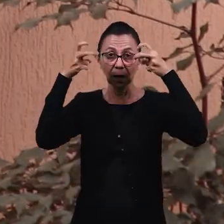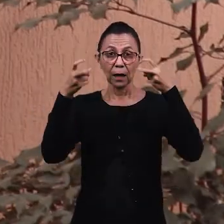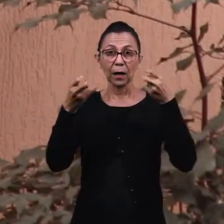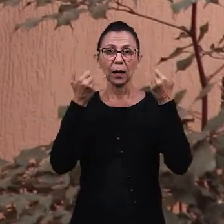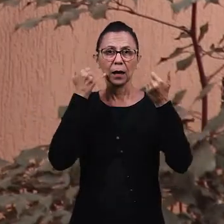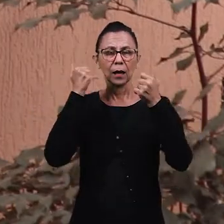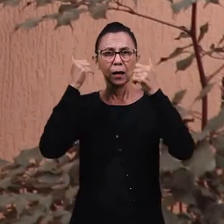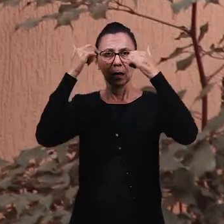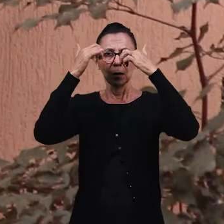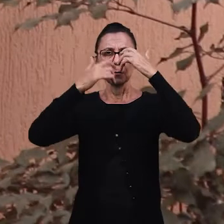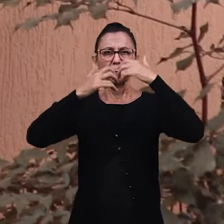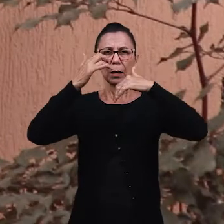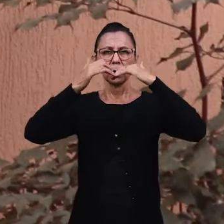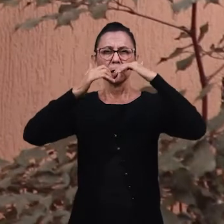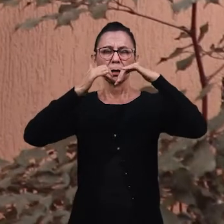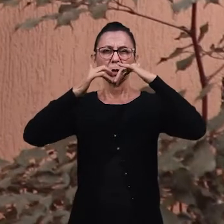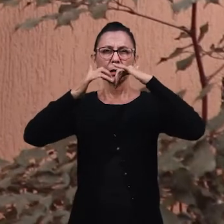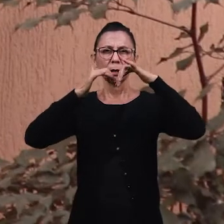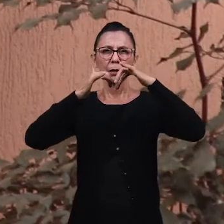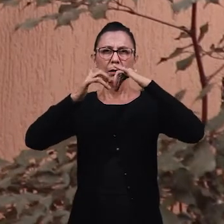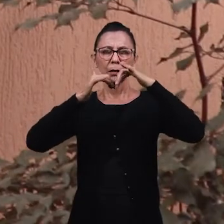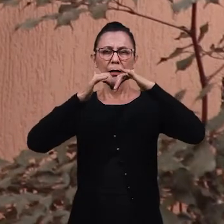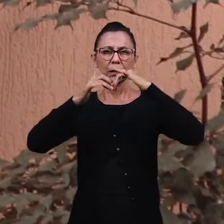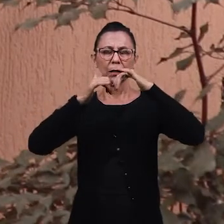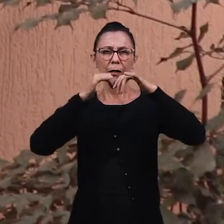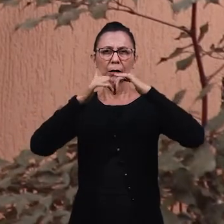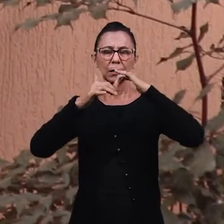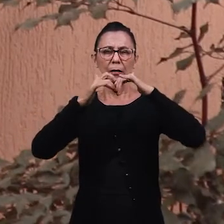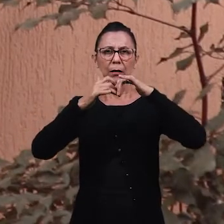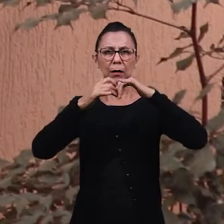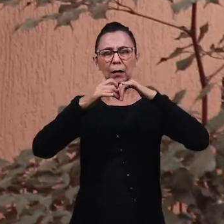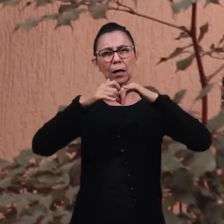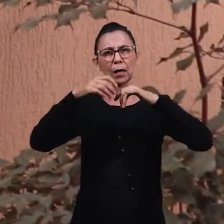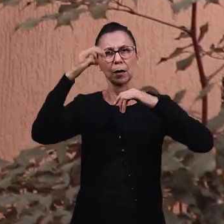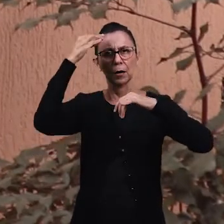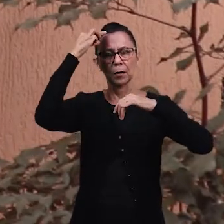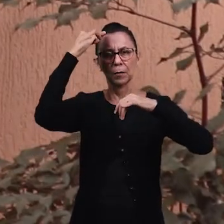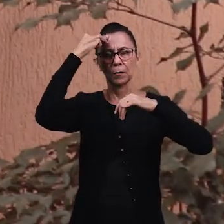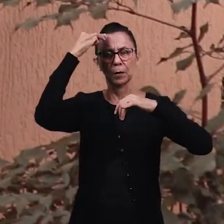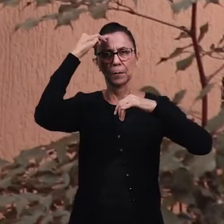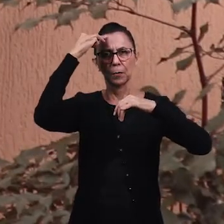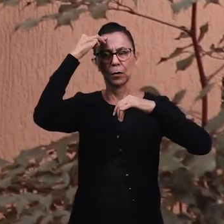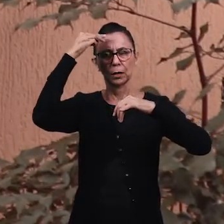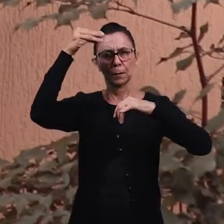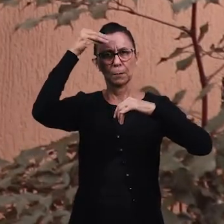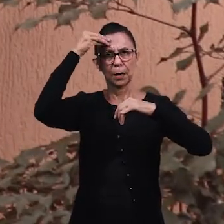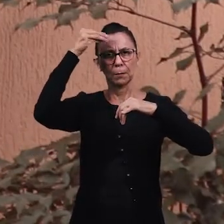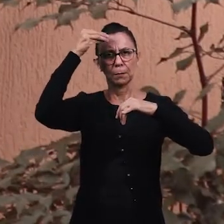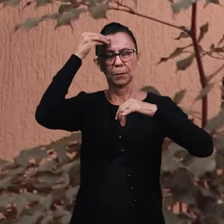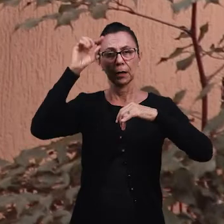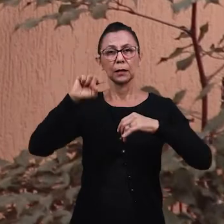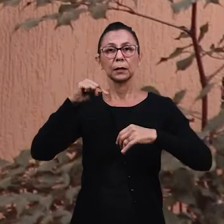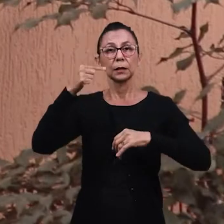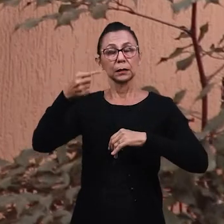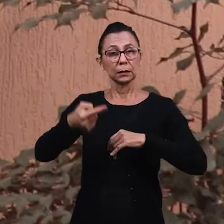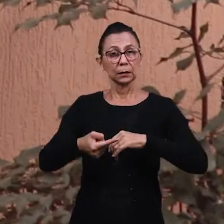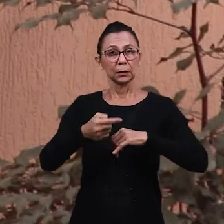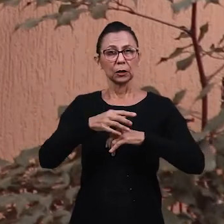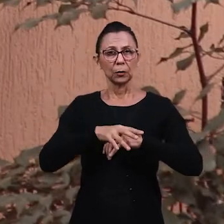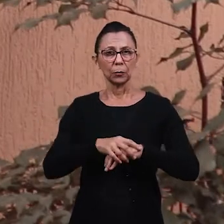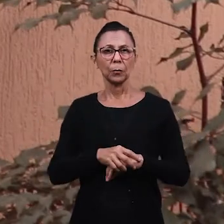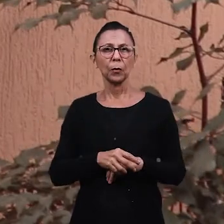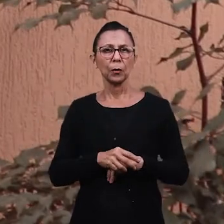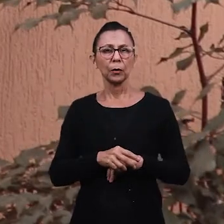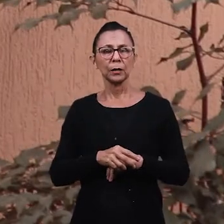avec tous nos sens, et à partir du moment où nous prenons l'information, nous processons l'information,